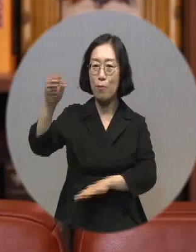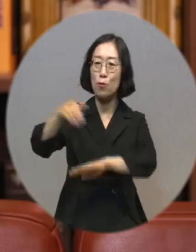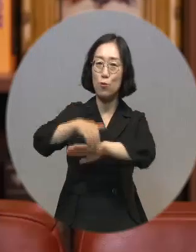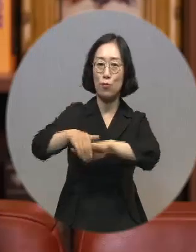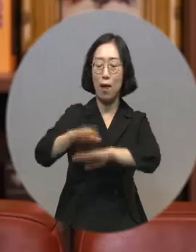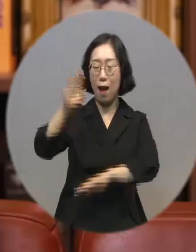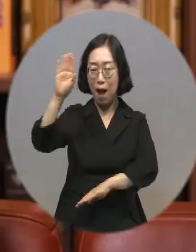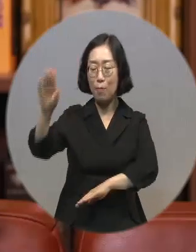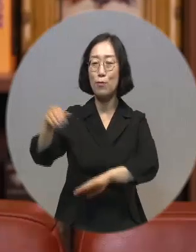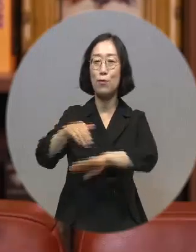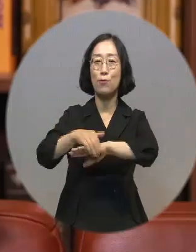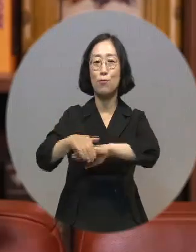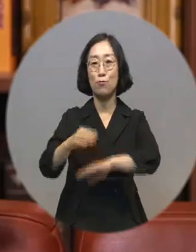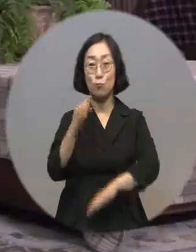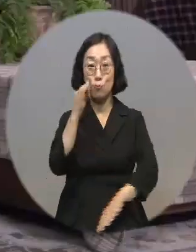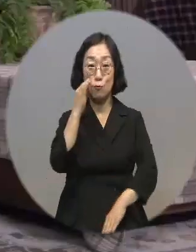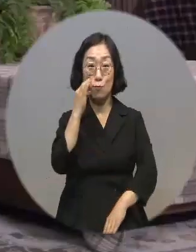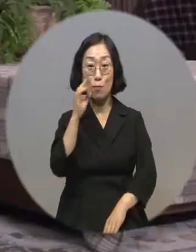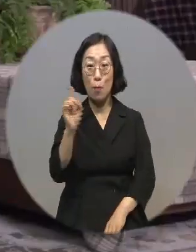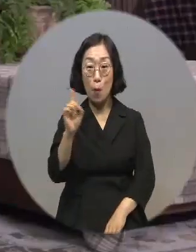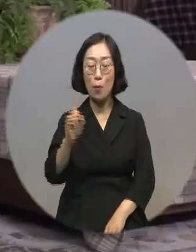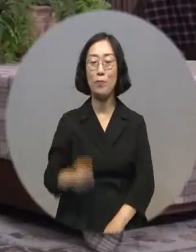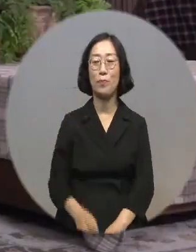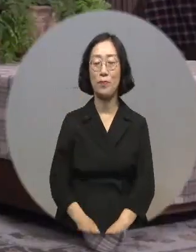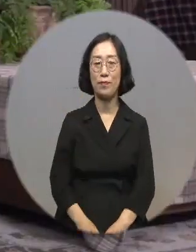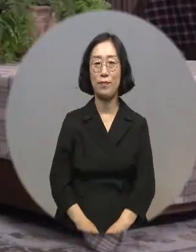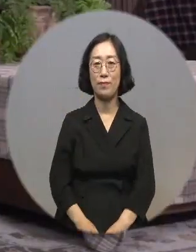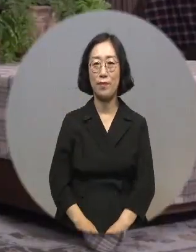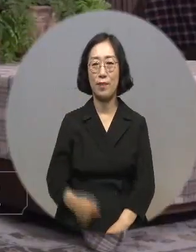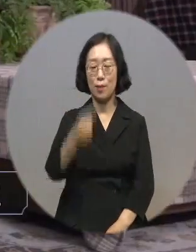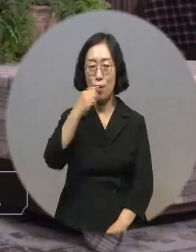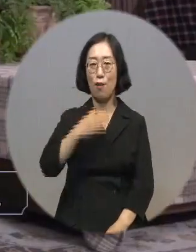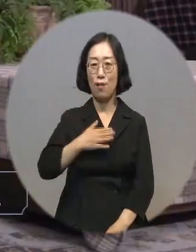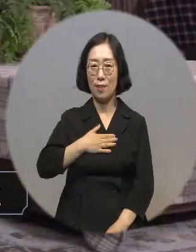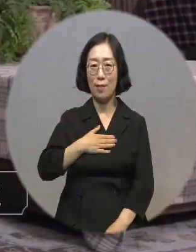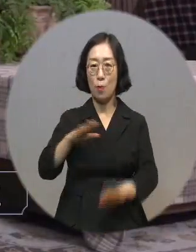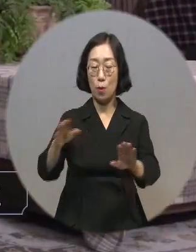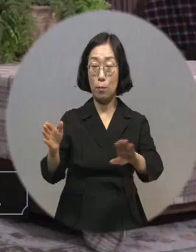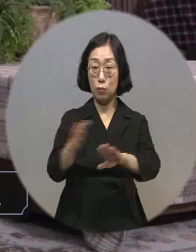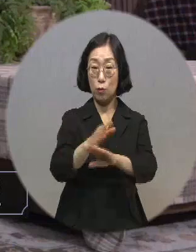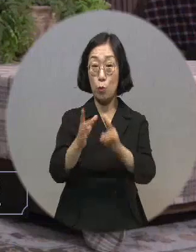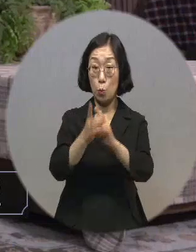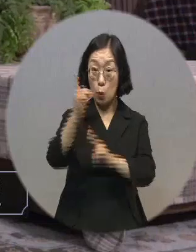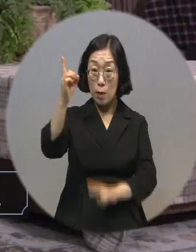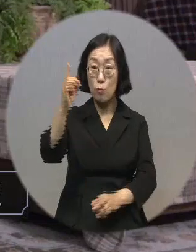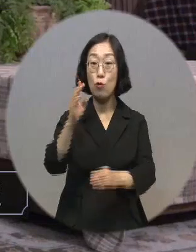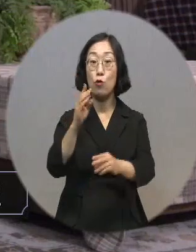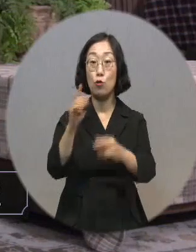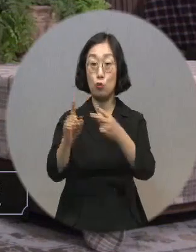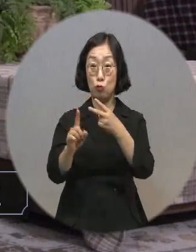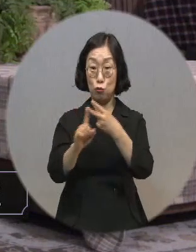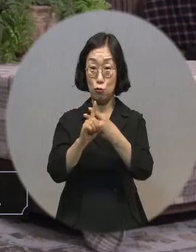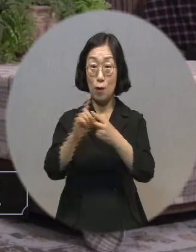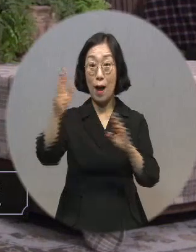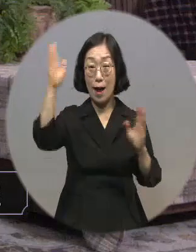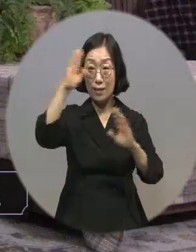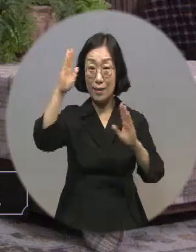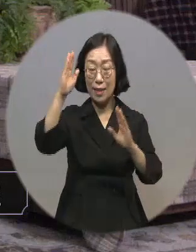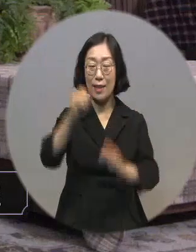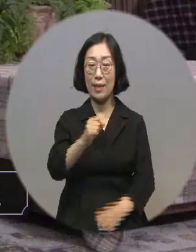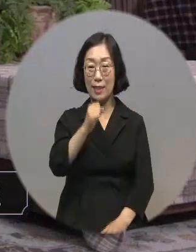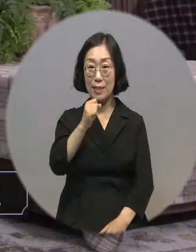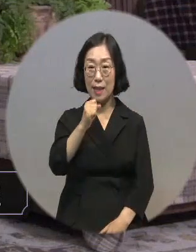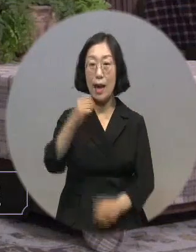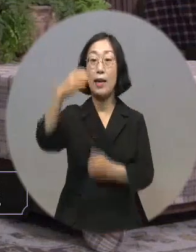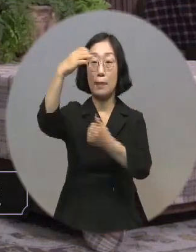뭐가 될지 참 기대가 돼요. 그렇죠? 무슨 계획 갖고 있어요? 저는 이제 올해부터 통일부 중학생 기자로 활동을 하게 되었거든요.